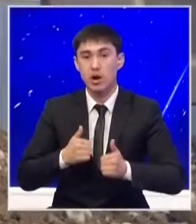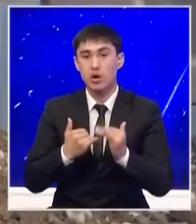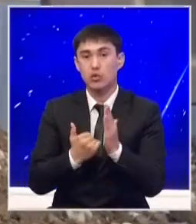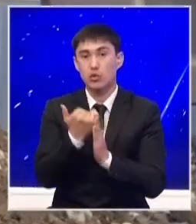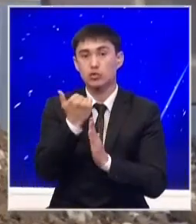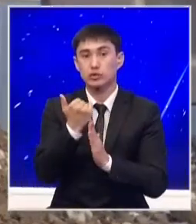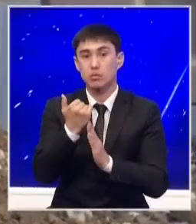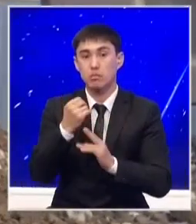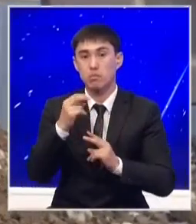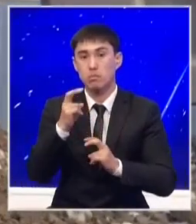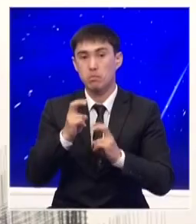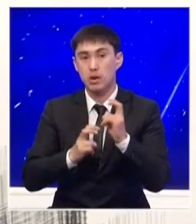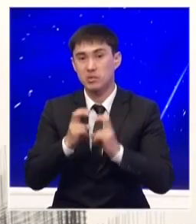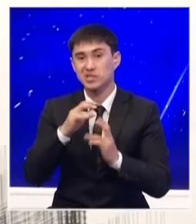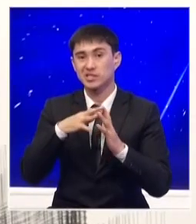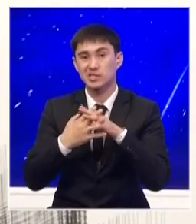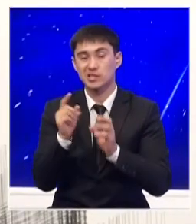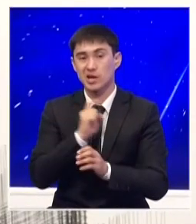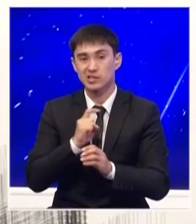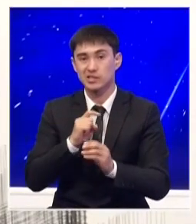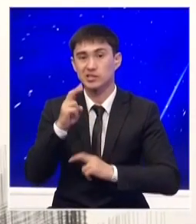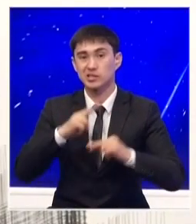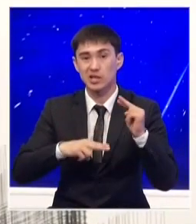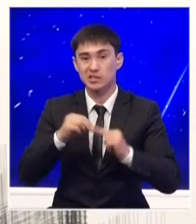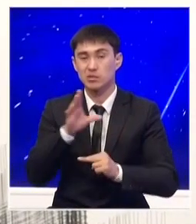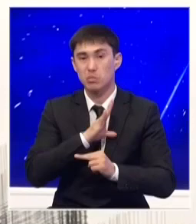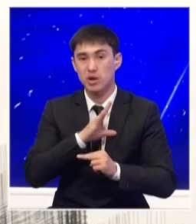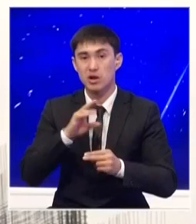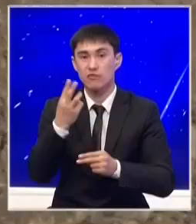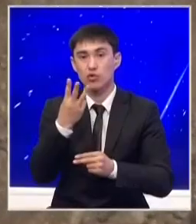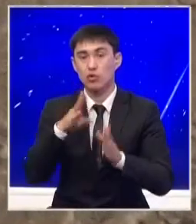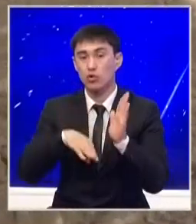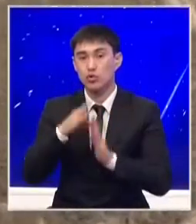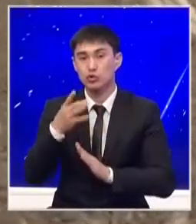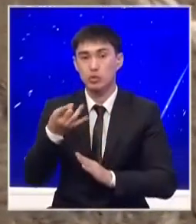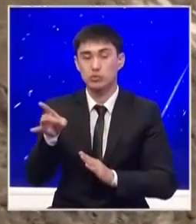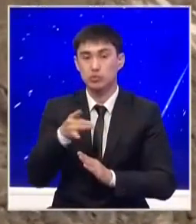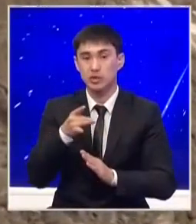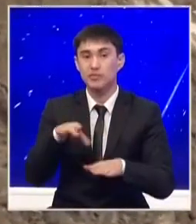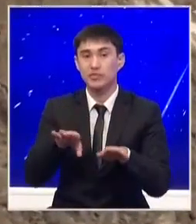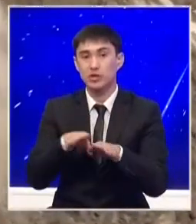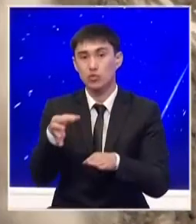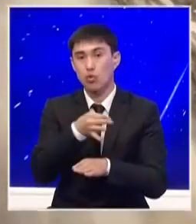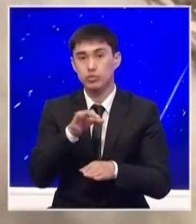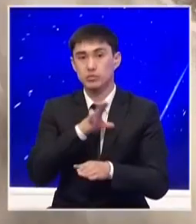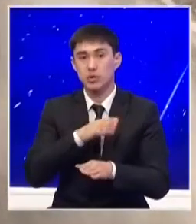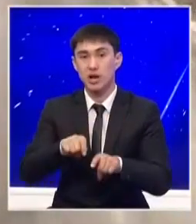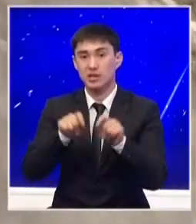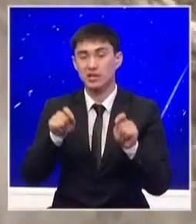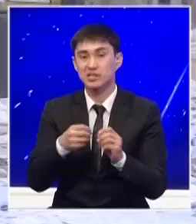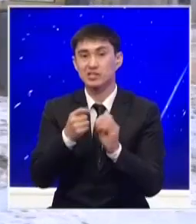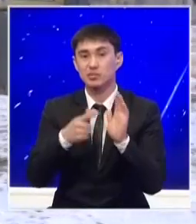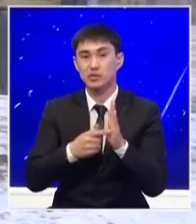обрабатывающая промышленность сельское хозяйство и строительство были в тройке лучших по республике также в области открыто 17